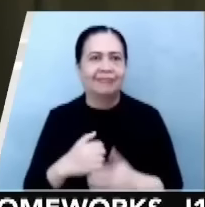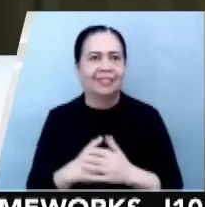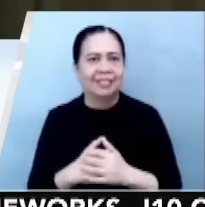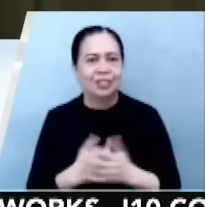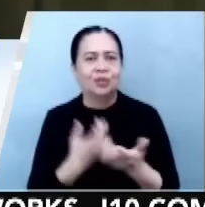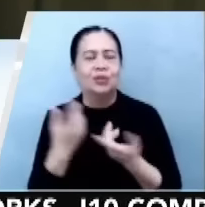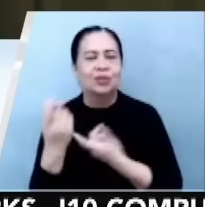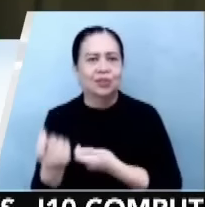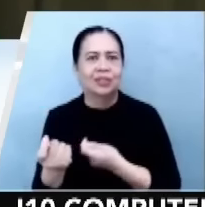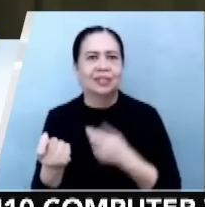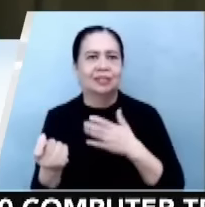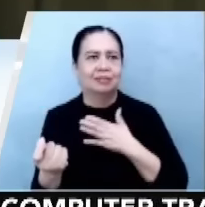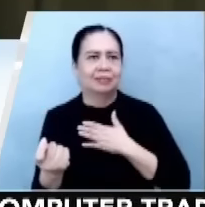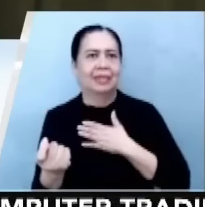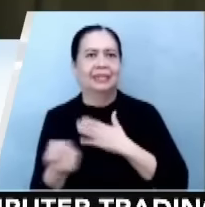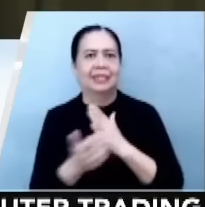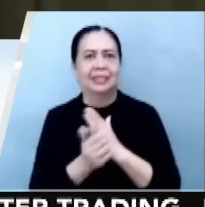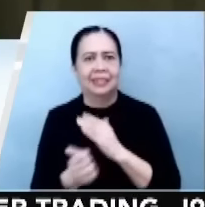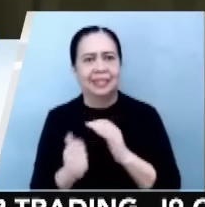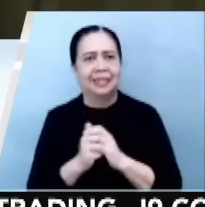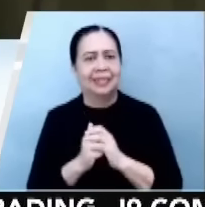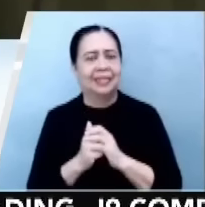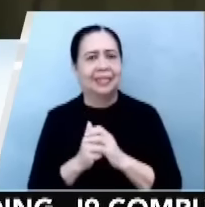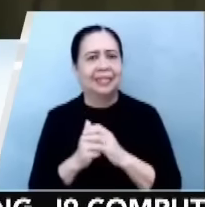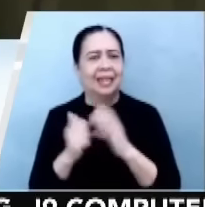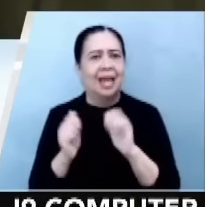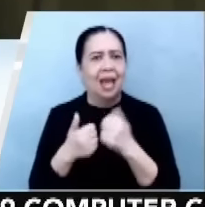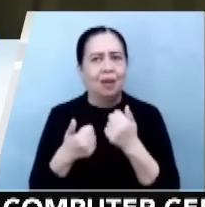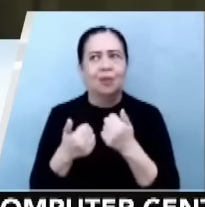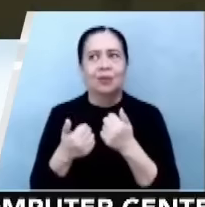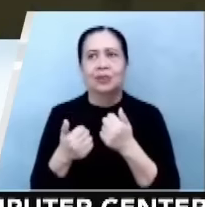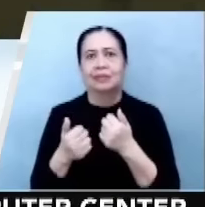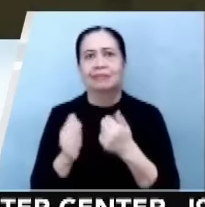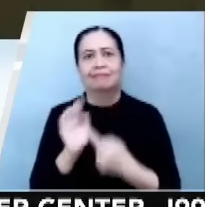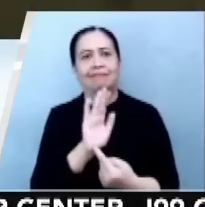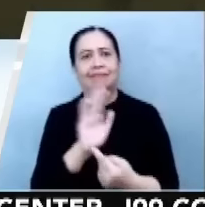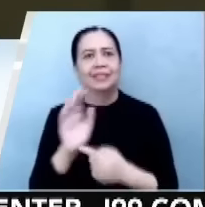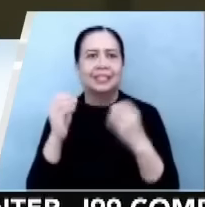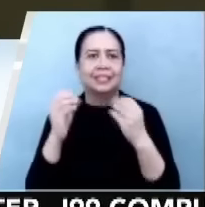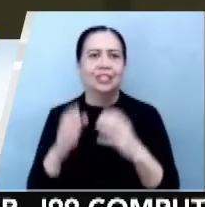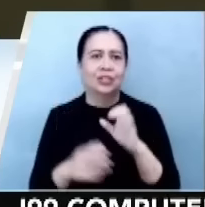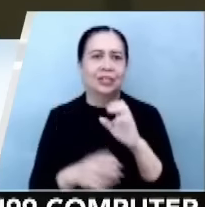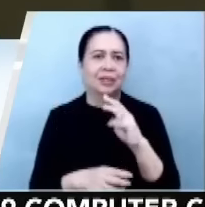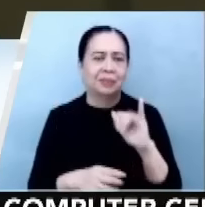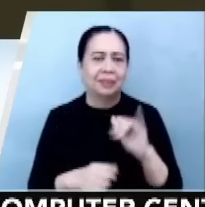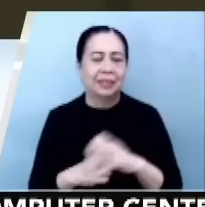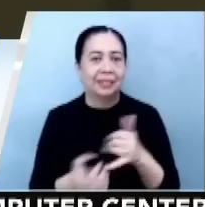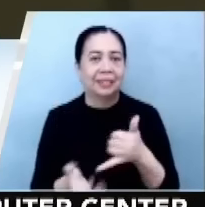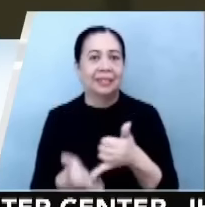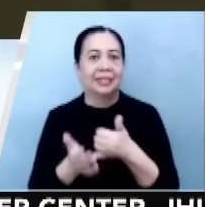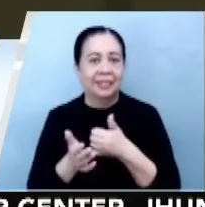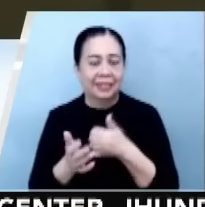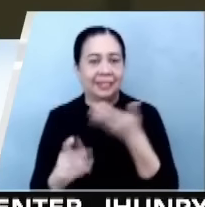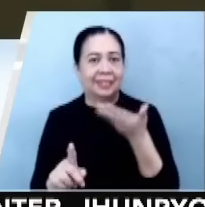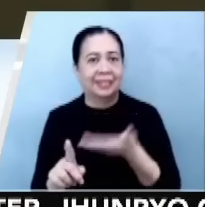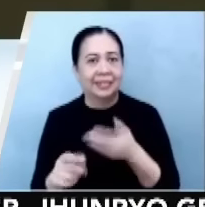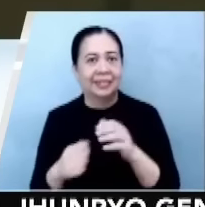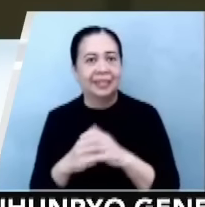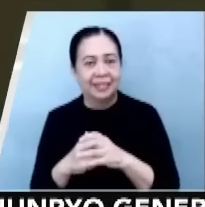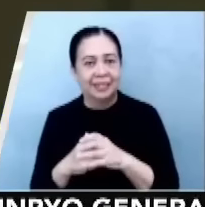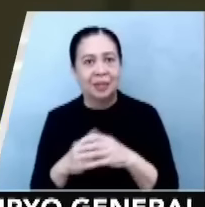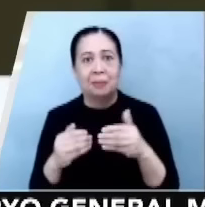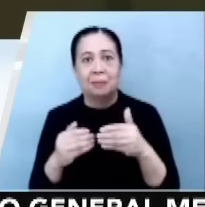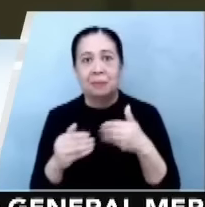kakayahan ko kung paano ko i-arte si Teacher Emmy. So thank you, Direkip. Ang award na tanggap ni Marian sa bisperas pa ng